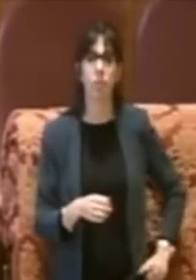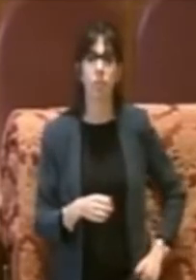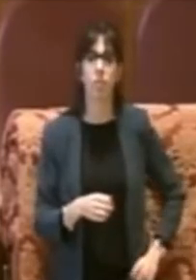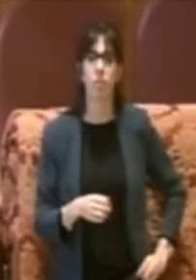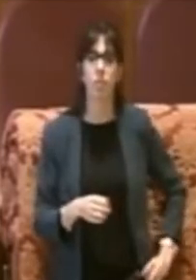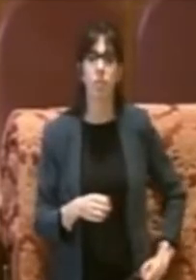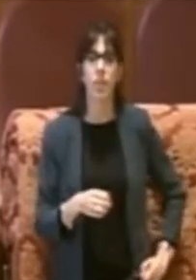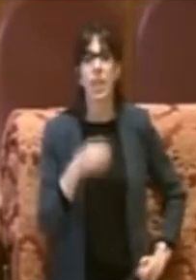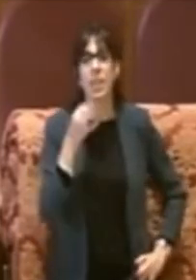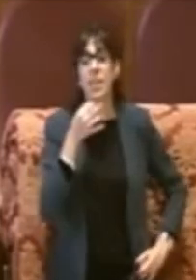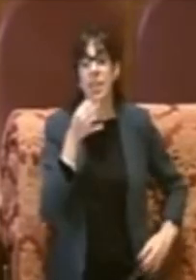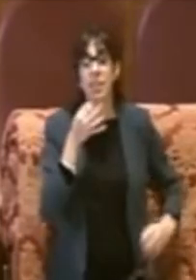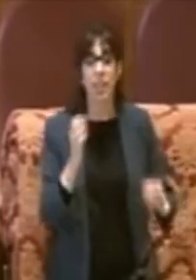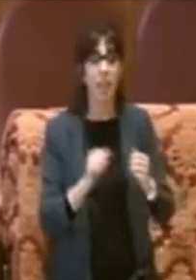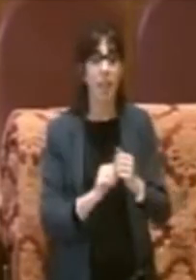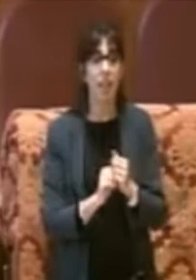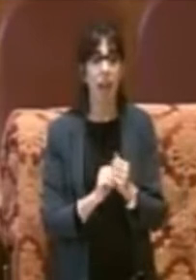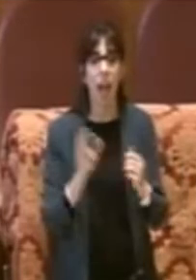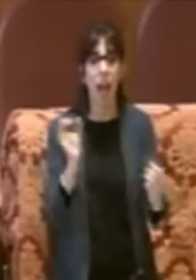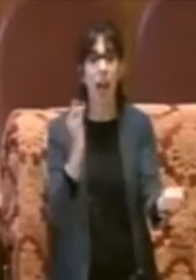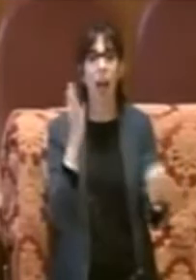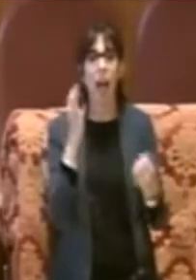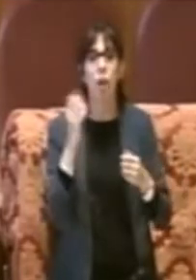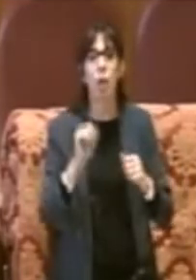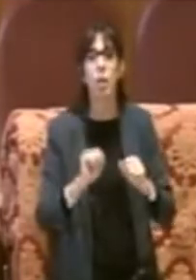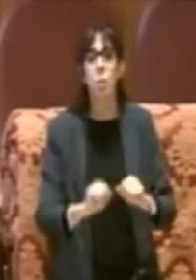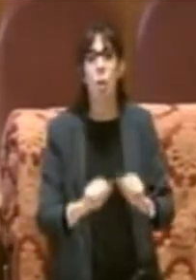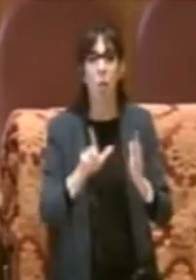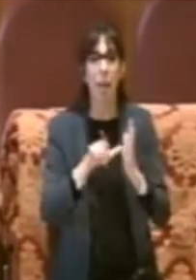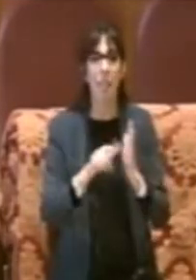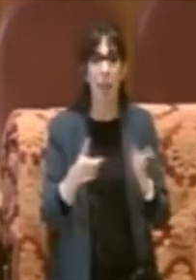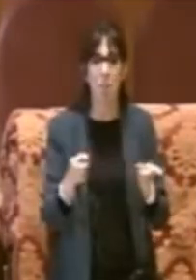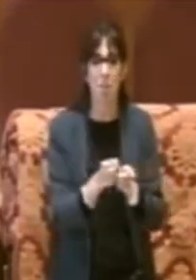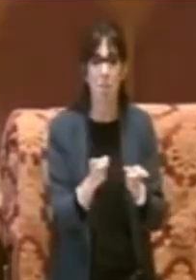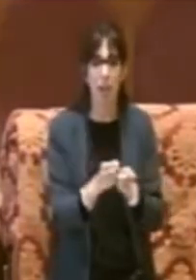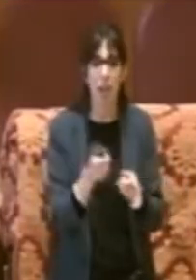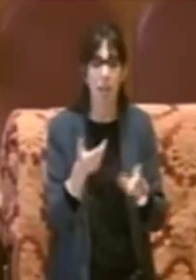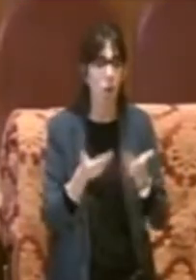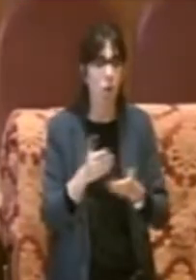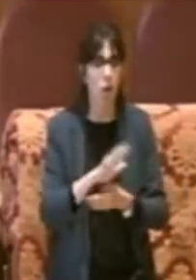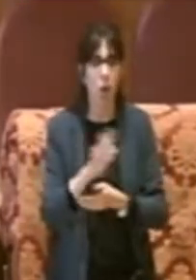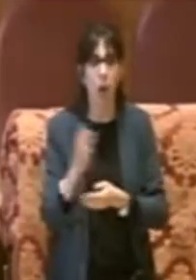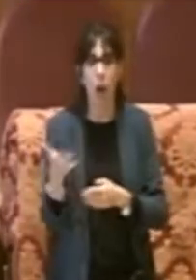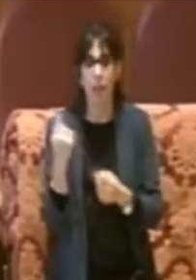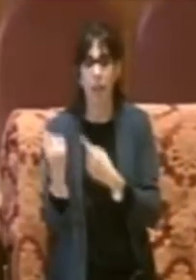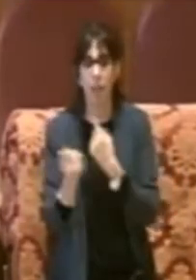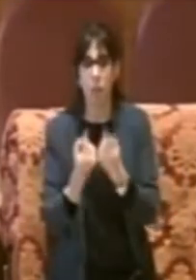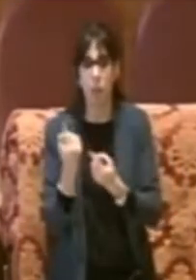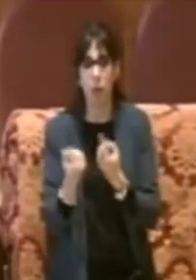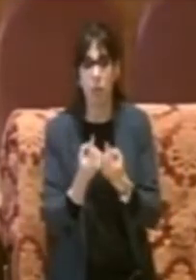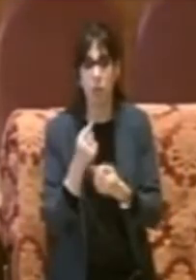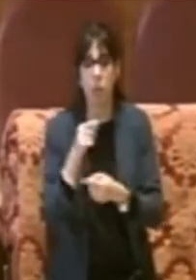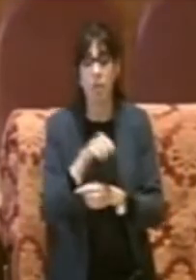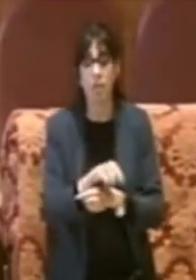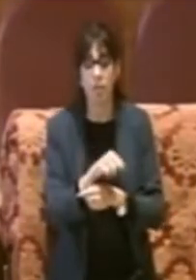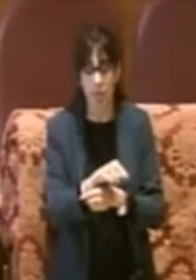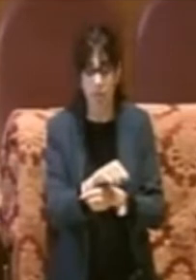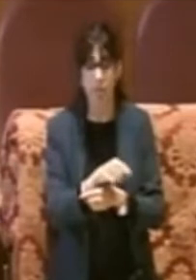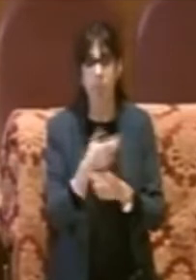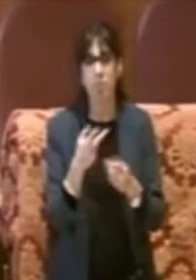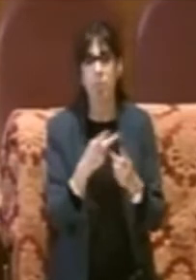siano un po più contenuti magari rispetto ad altre ad altre occasioni si cerca comunque